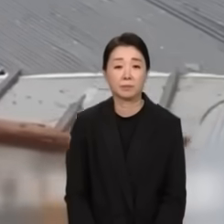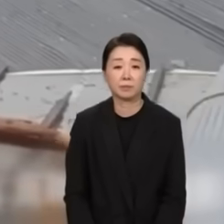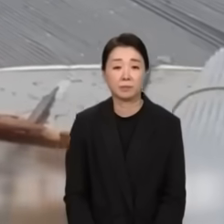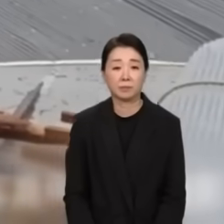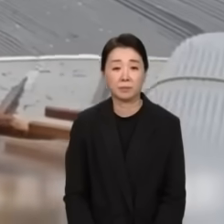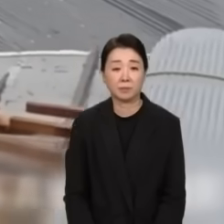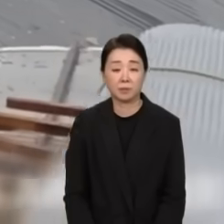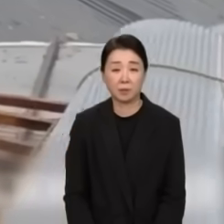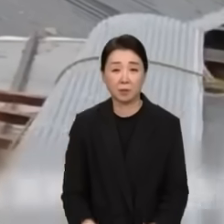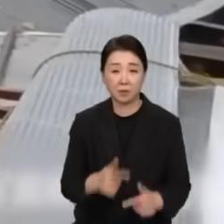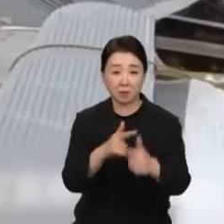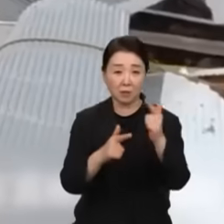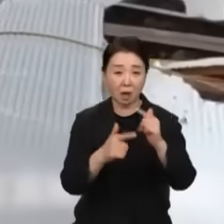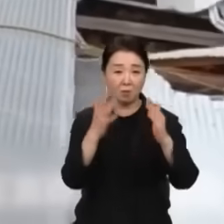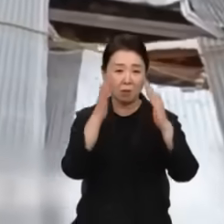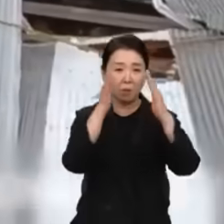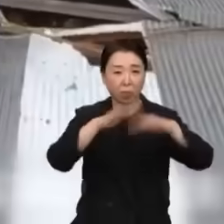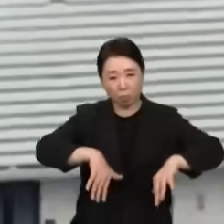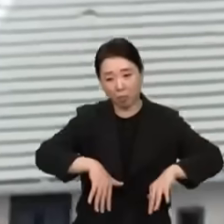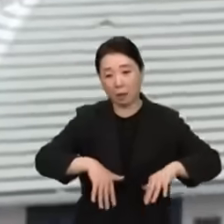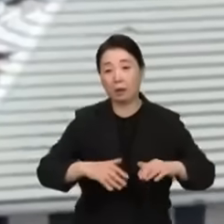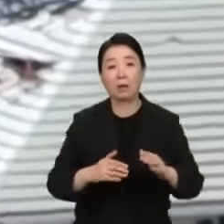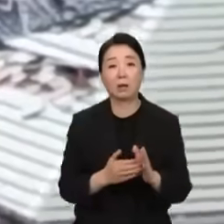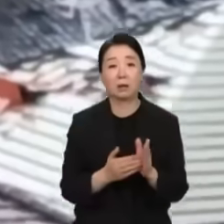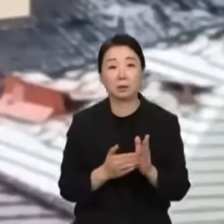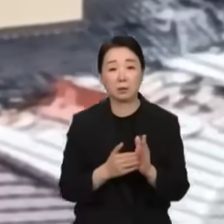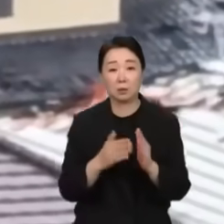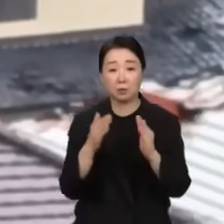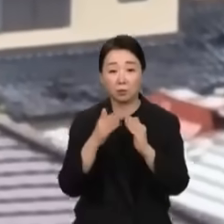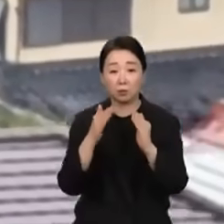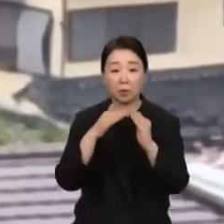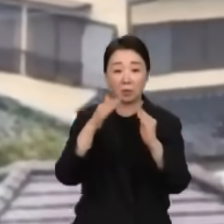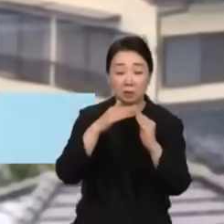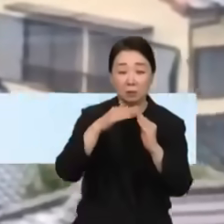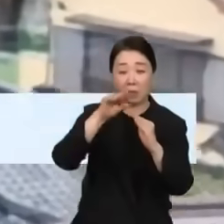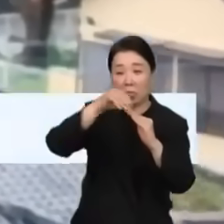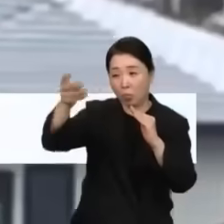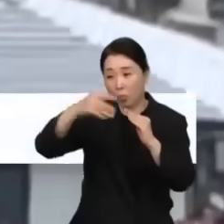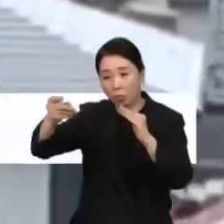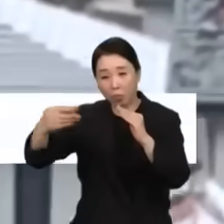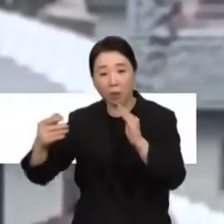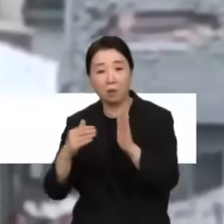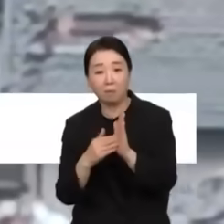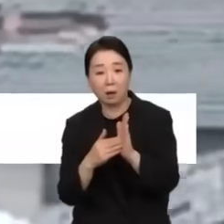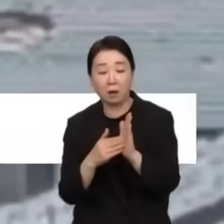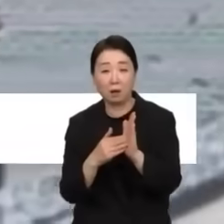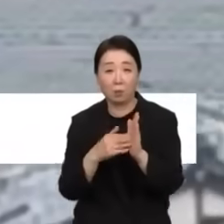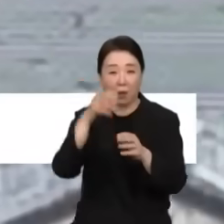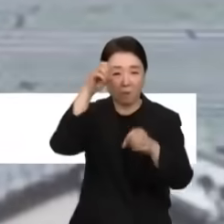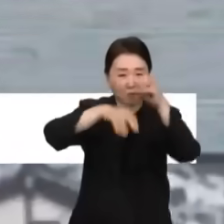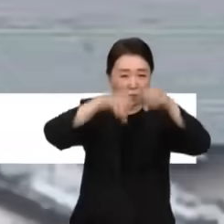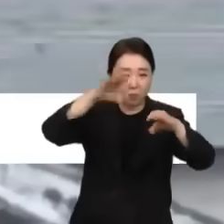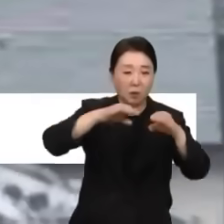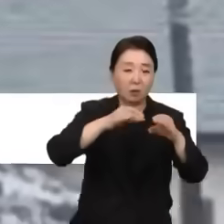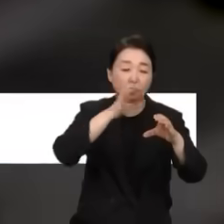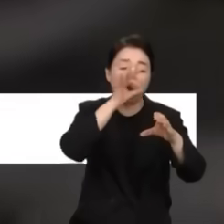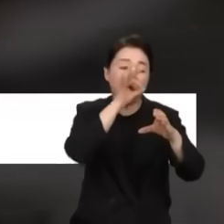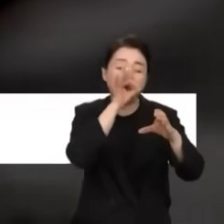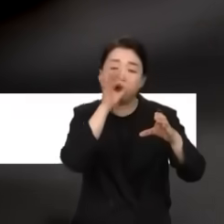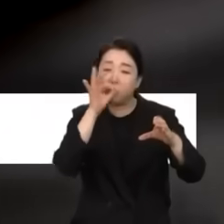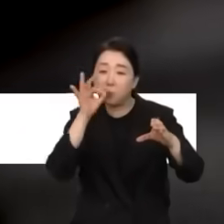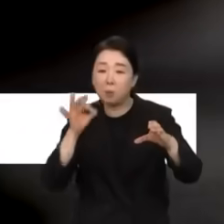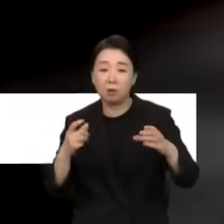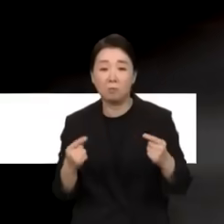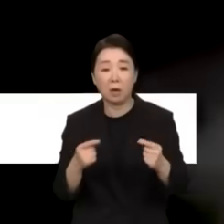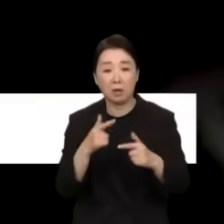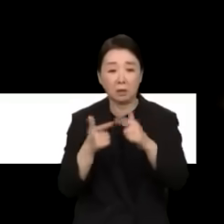목조 건물이 완전히 분해돼버렸습니다. 주택 지붕들은 기와장이 날아가버리고 폭격을 맞은 듯 구멍이 났습니다.